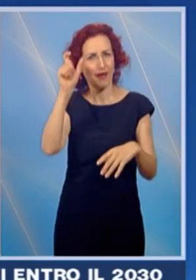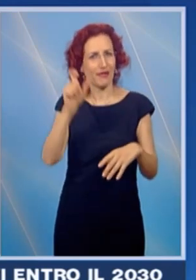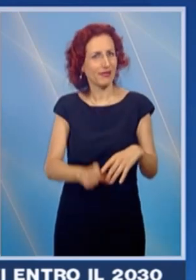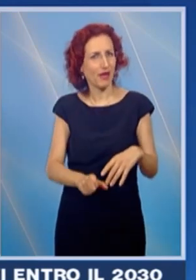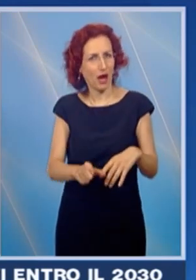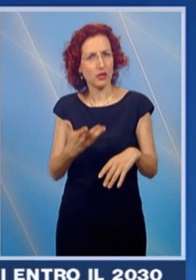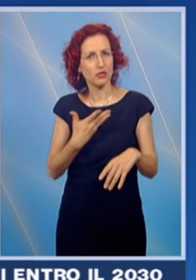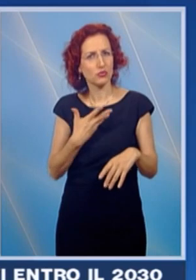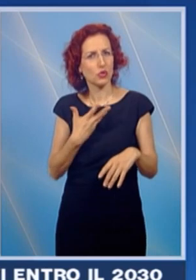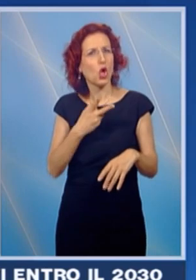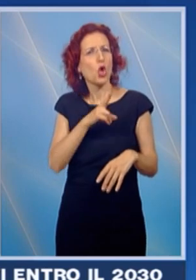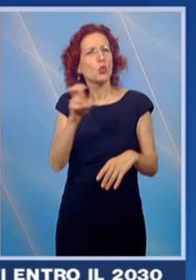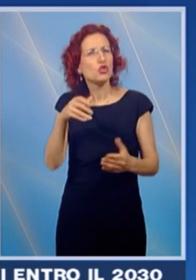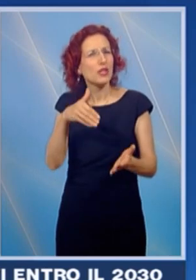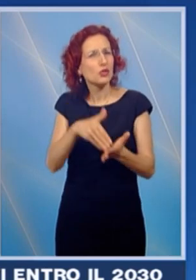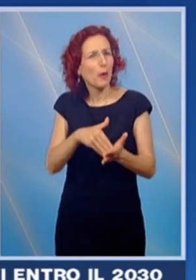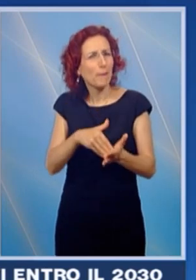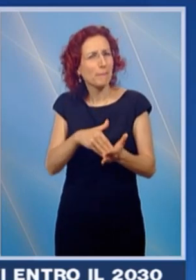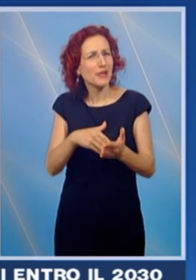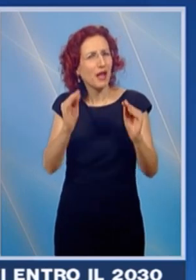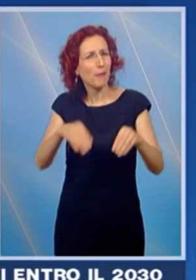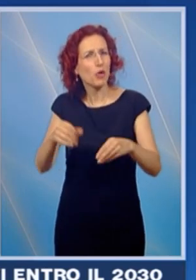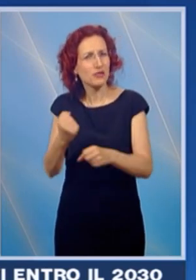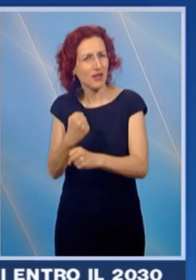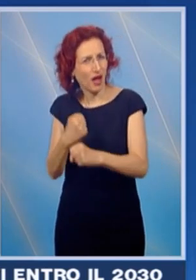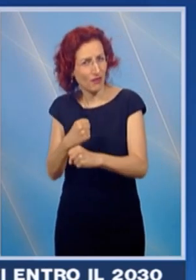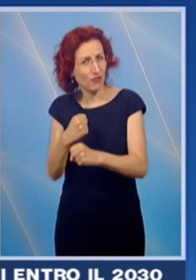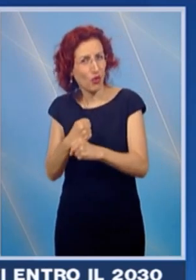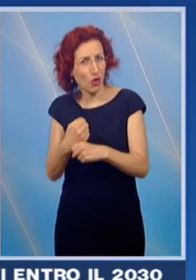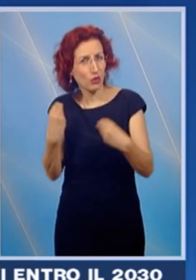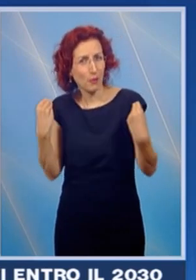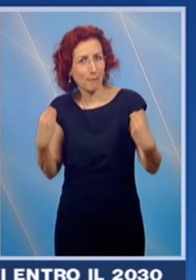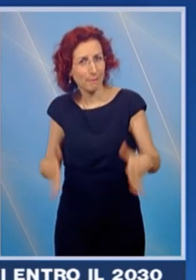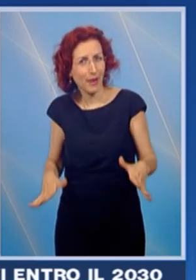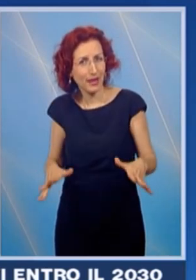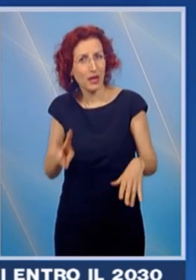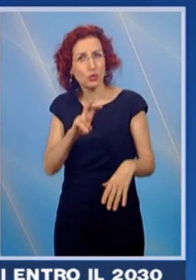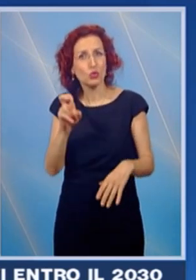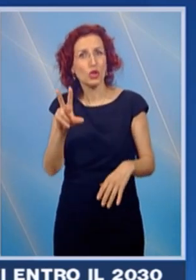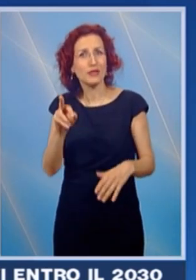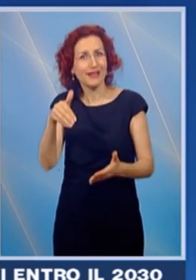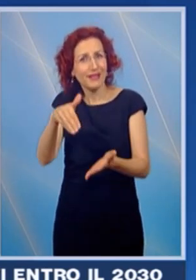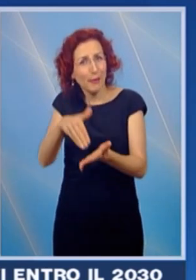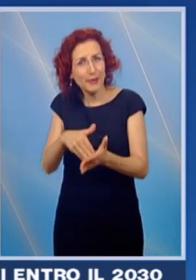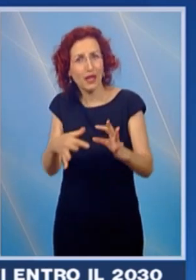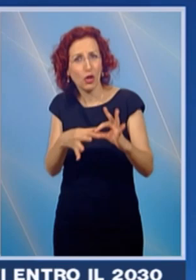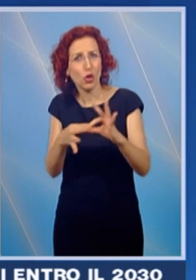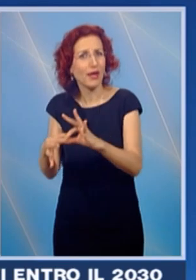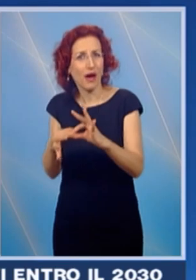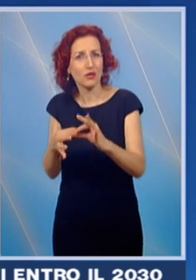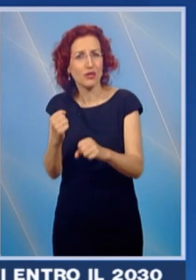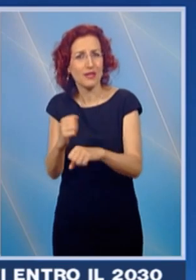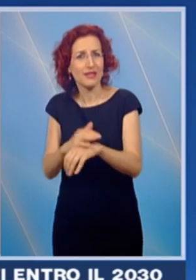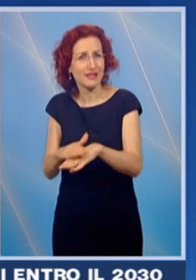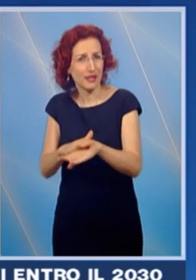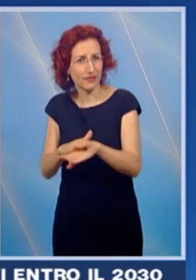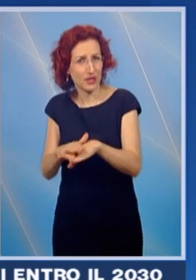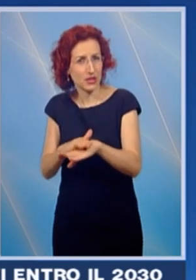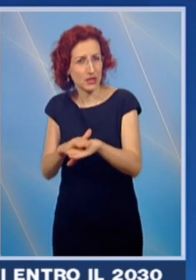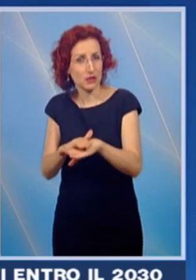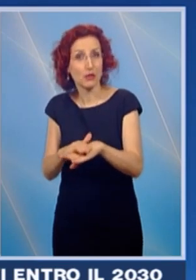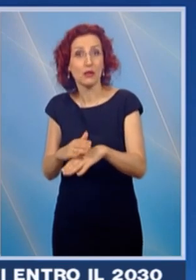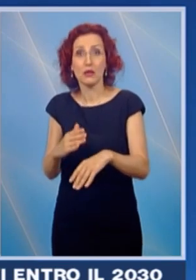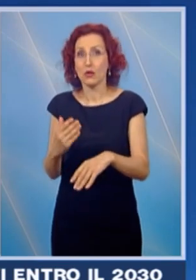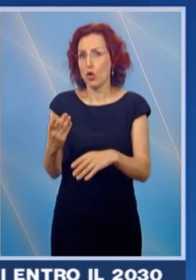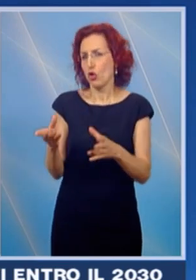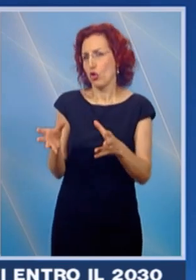prevedono 200.000 posti di lavoro mancati e ulteriori 30.000 in meno per i servizi connessi. In una risposta a una recente interrogazione del